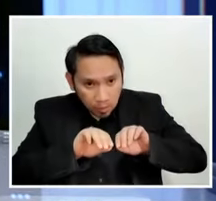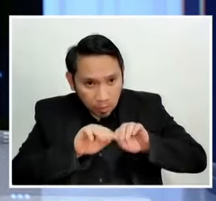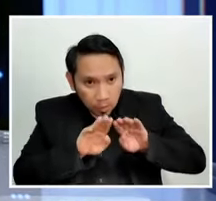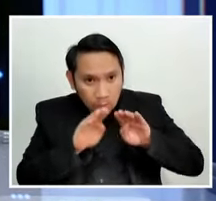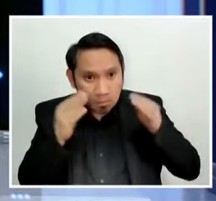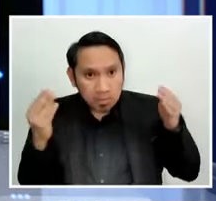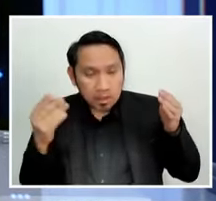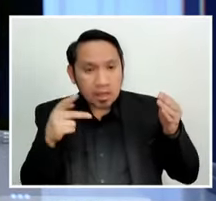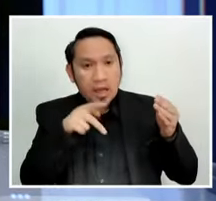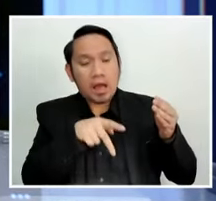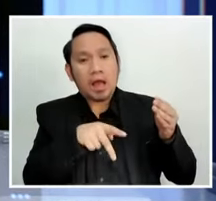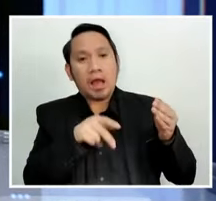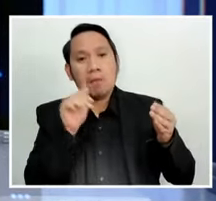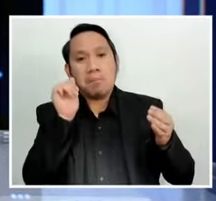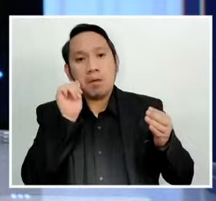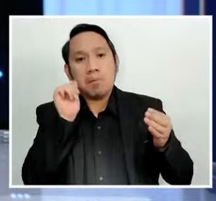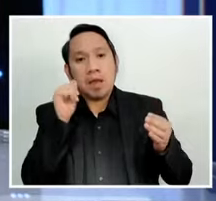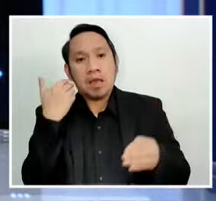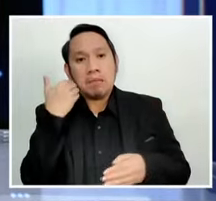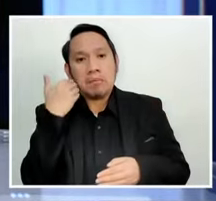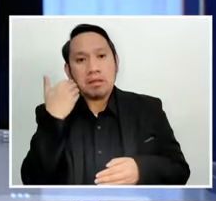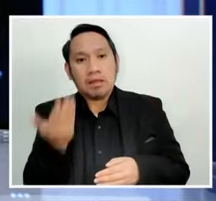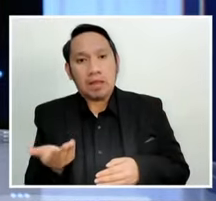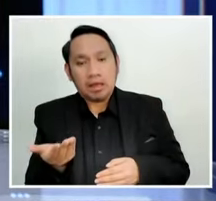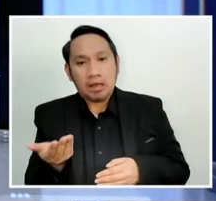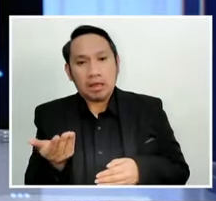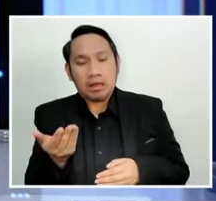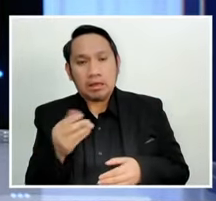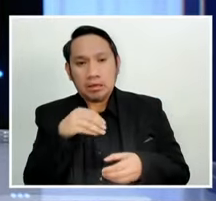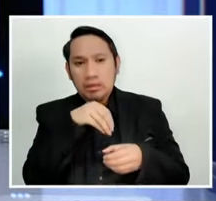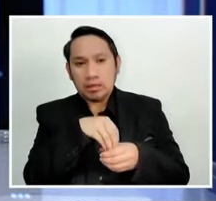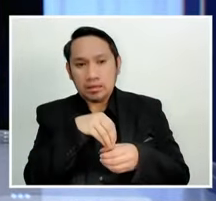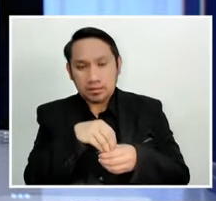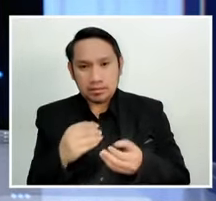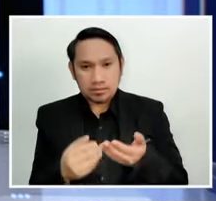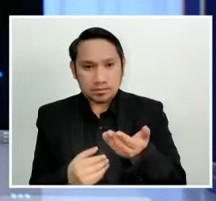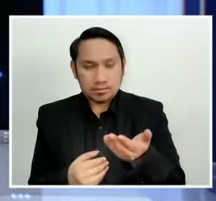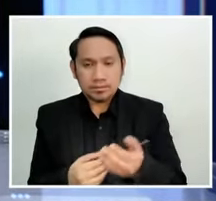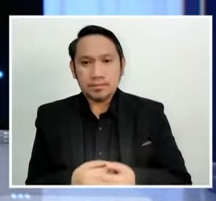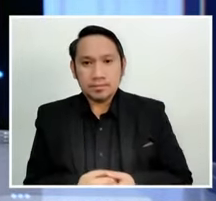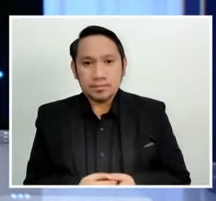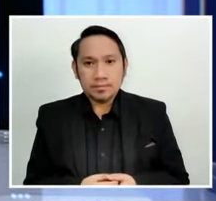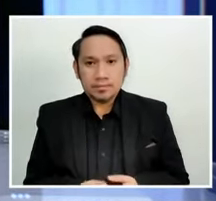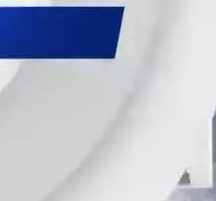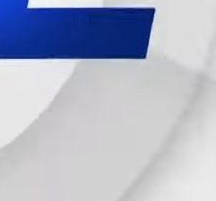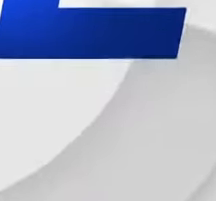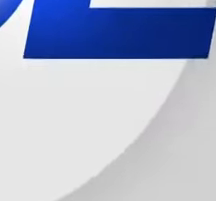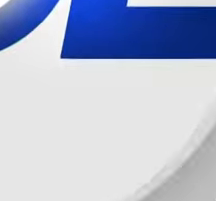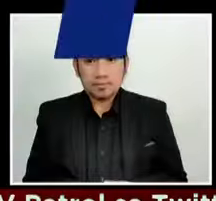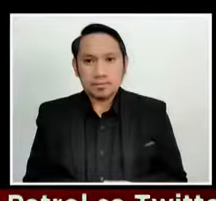isang babae pala ang laman. Nagpapatrol, Zian Ambrosio.